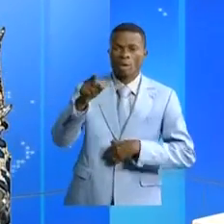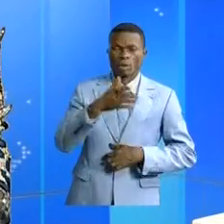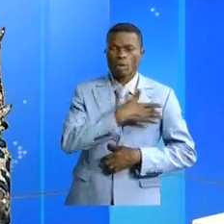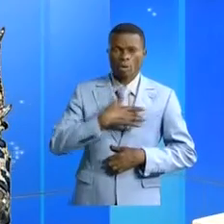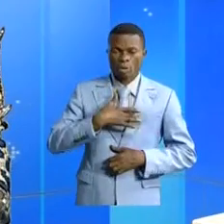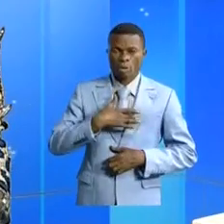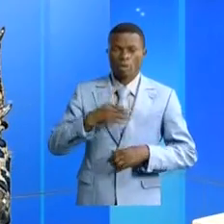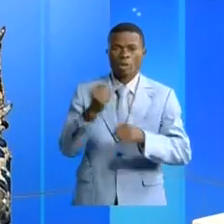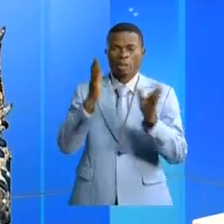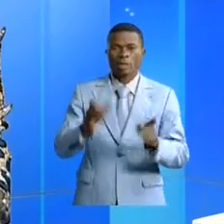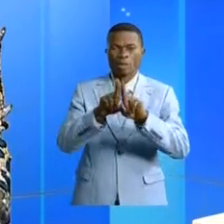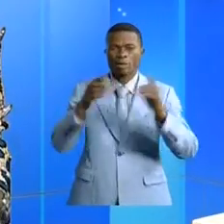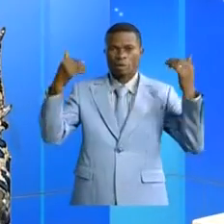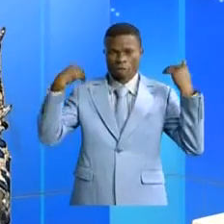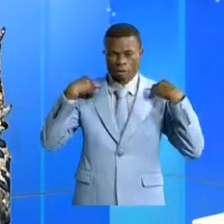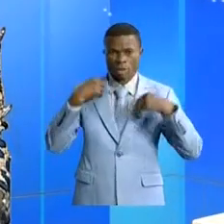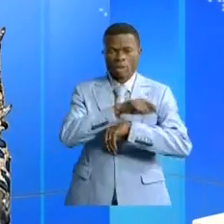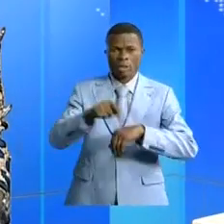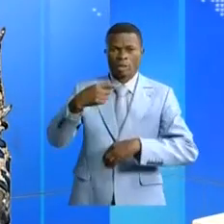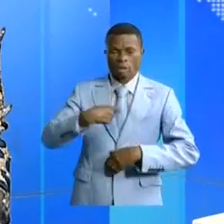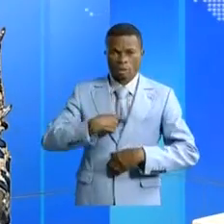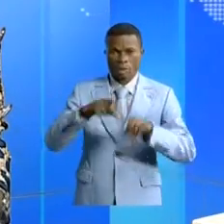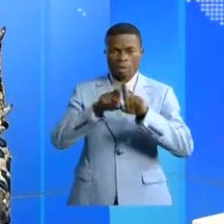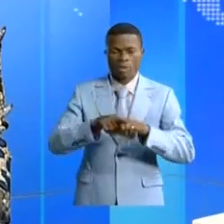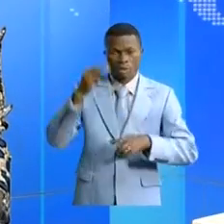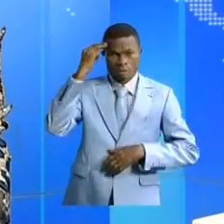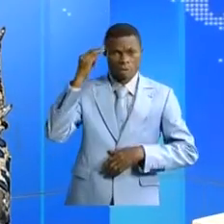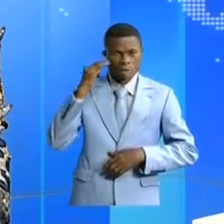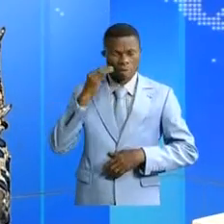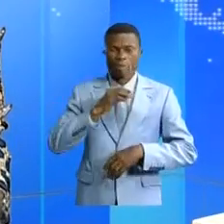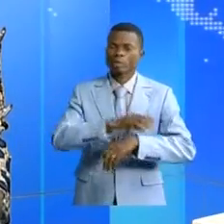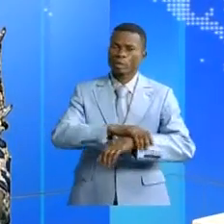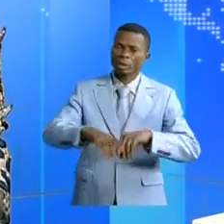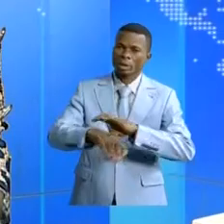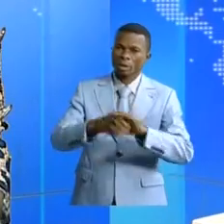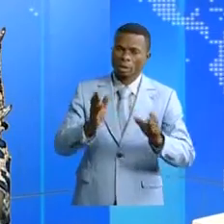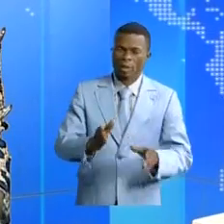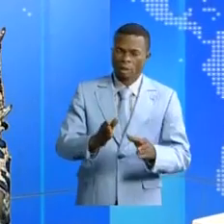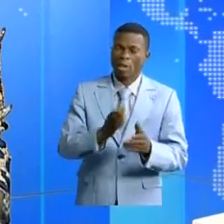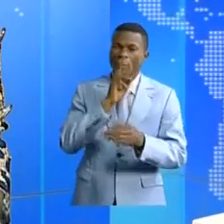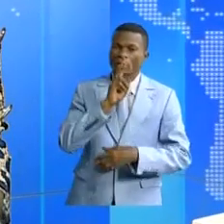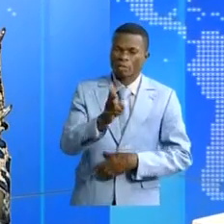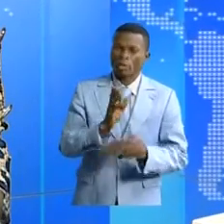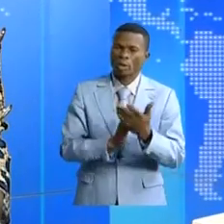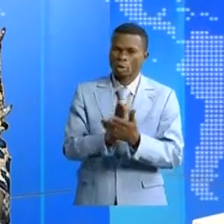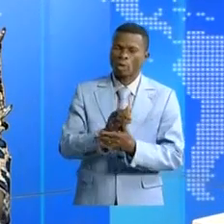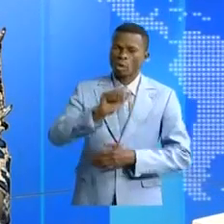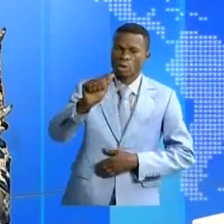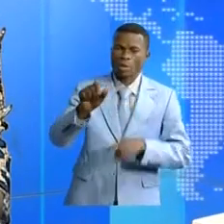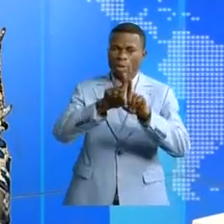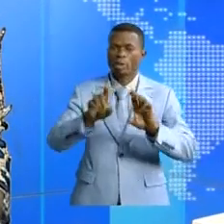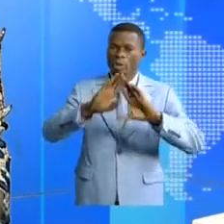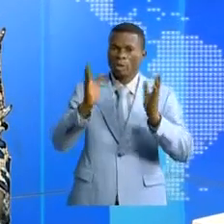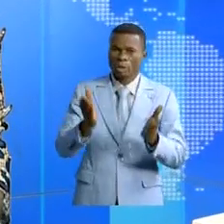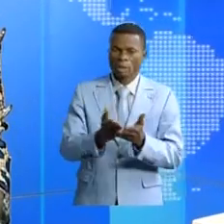des agents et cadres de mon ministère et au mien propre les condoléances les plus sincères à vous-même et à